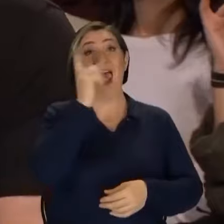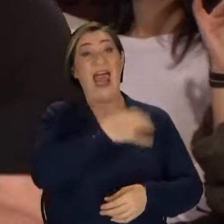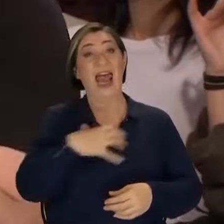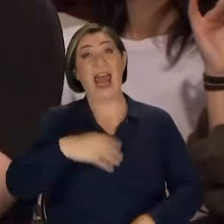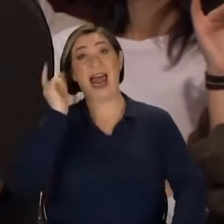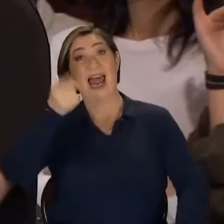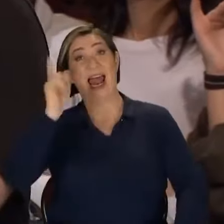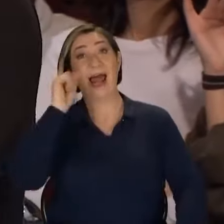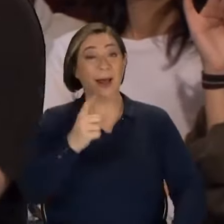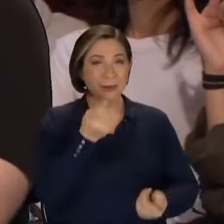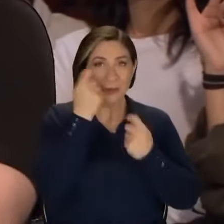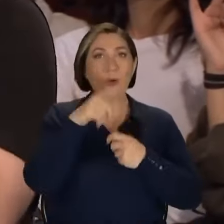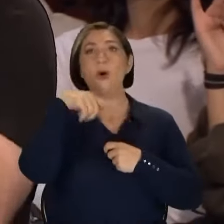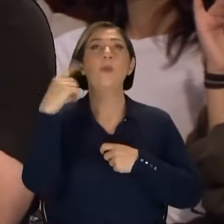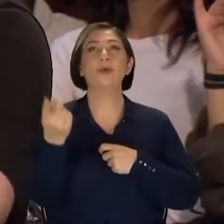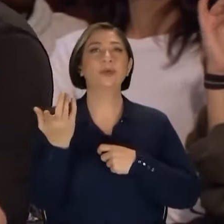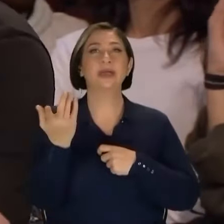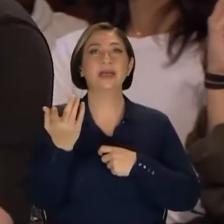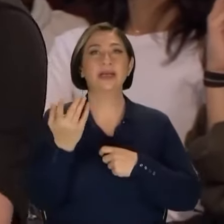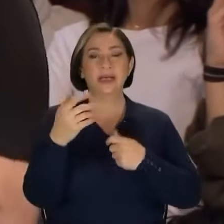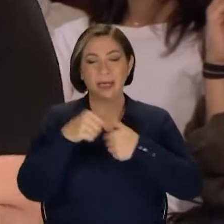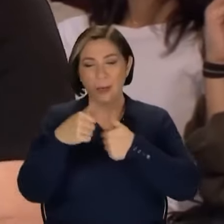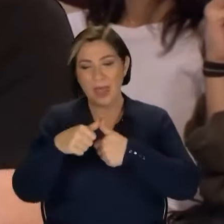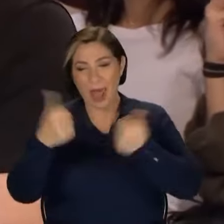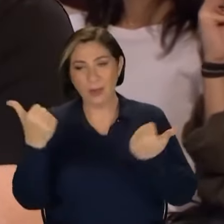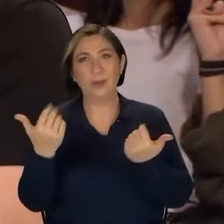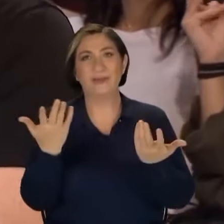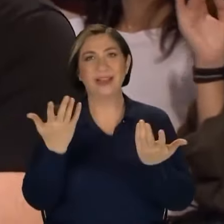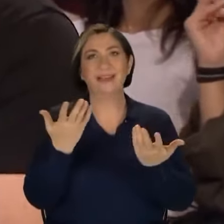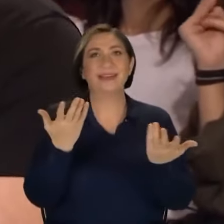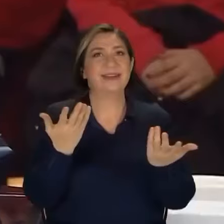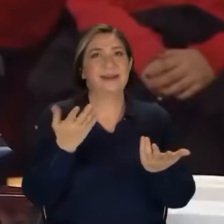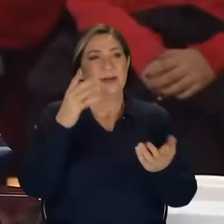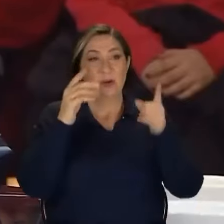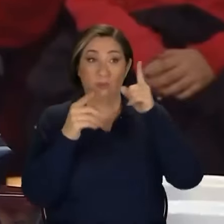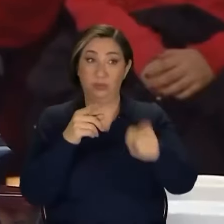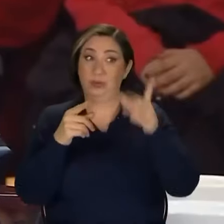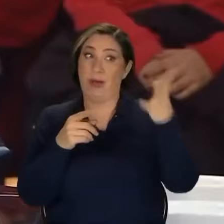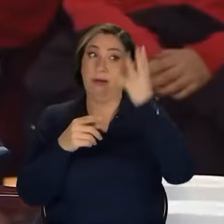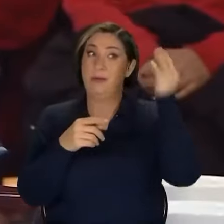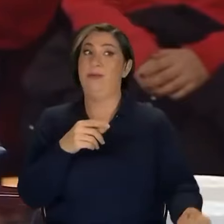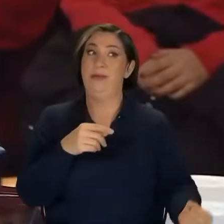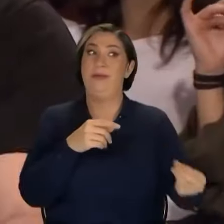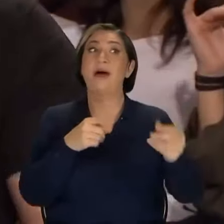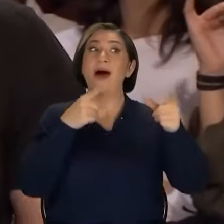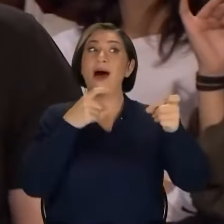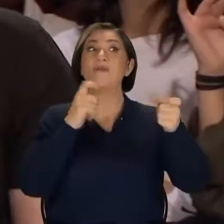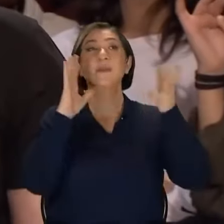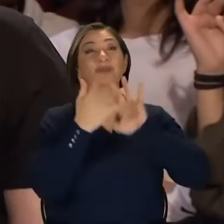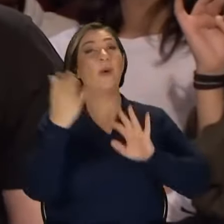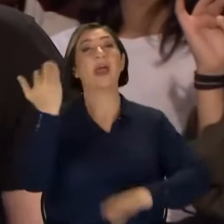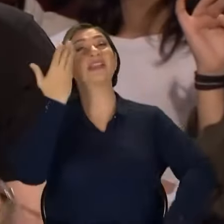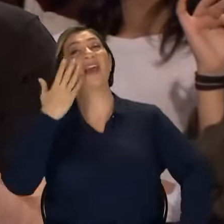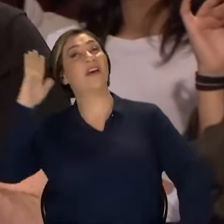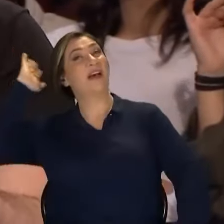falan filan diyor öbüründe de karımdan ayrılıyorum falan Dolayısıyla bu daha iyi yani öbür tarafta